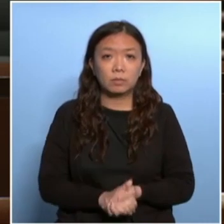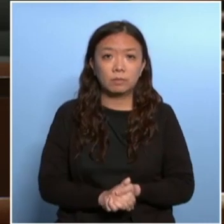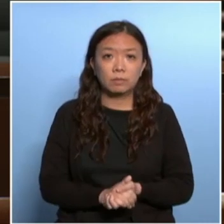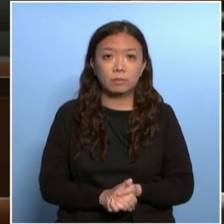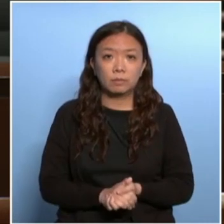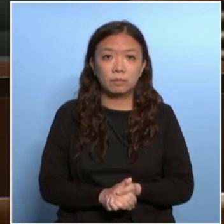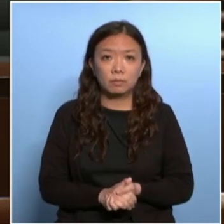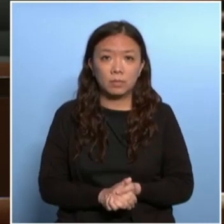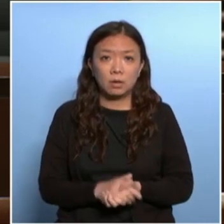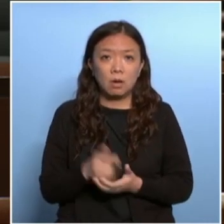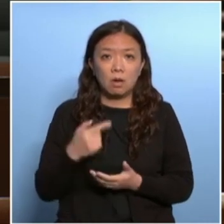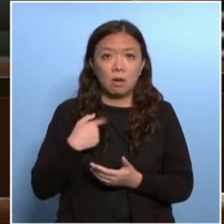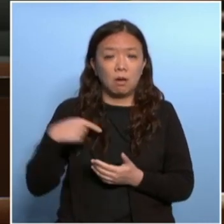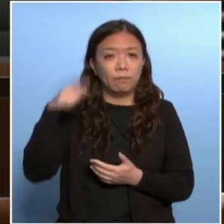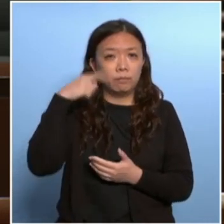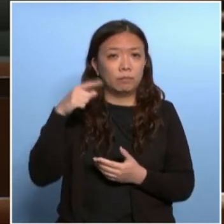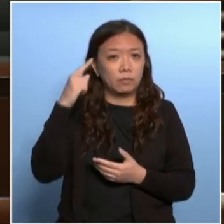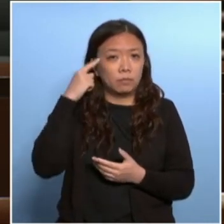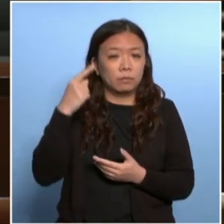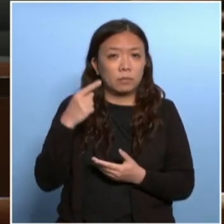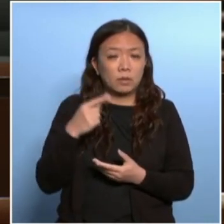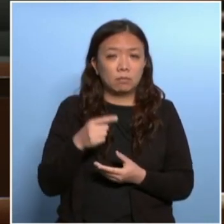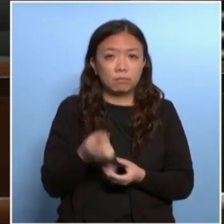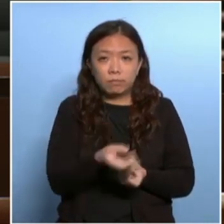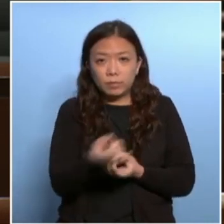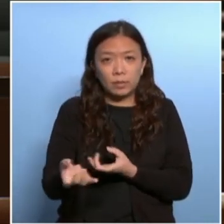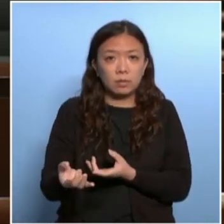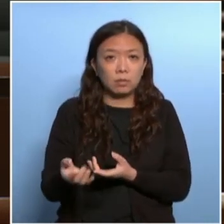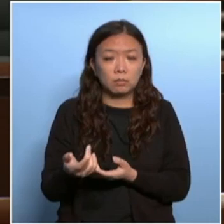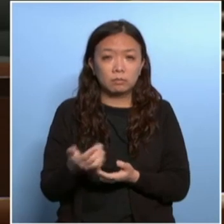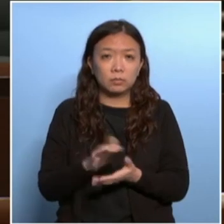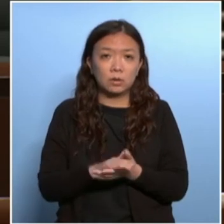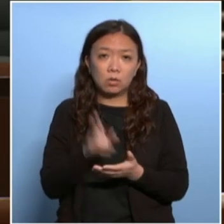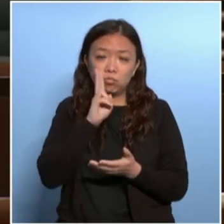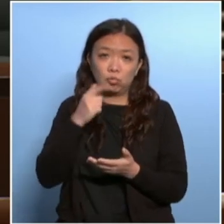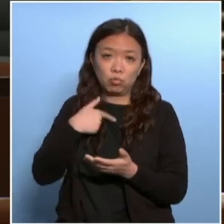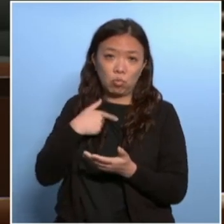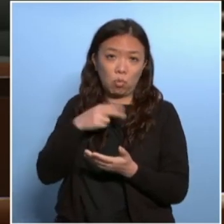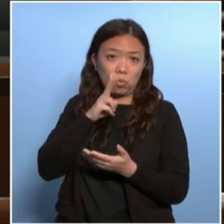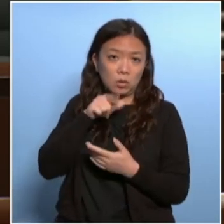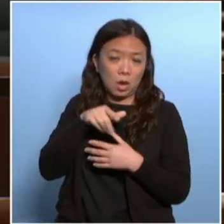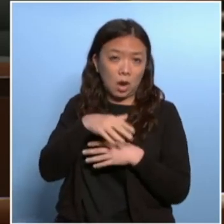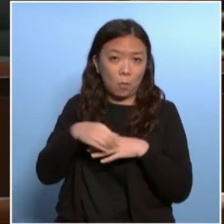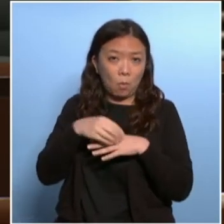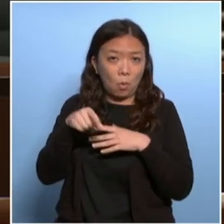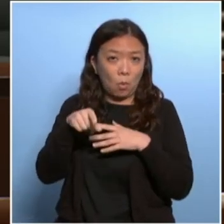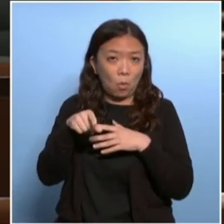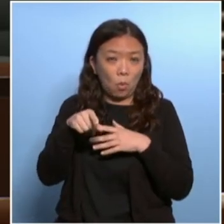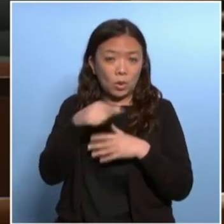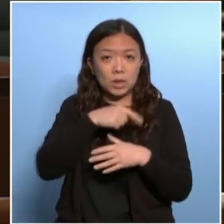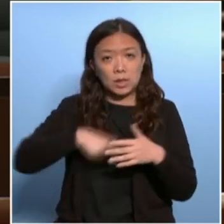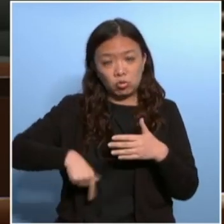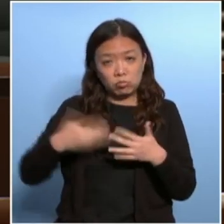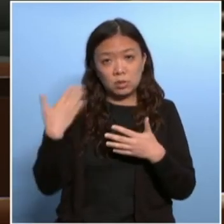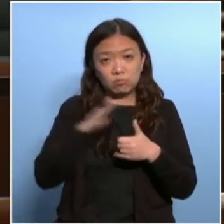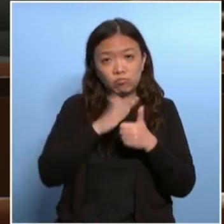人同此心，我相信任何一個人，就算我不是好像毛孟靜議員曾經是有懷